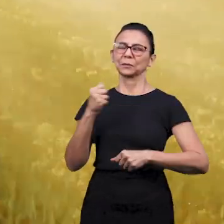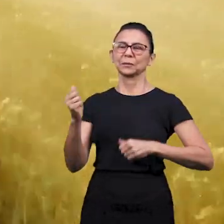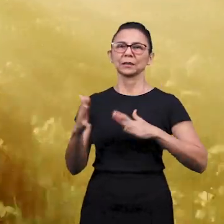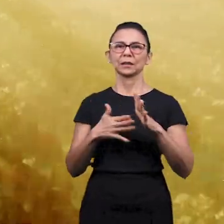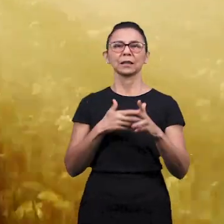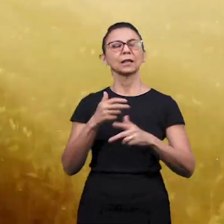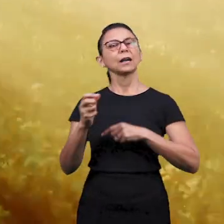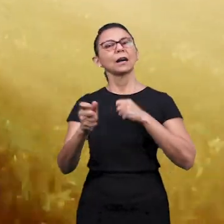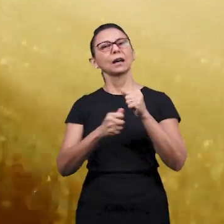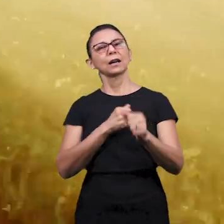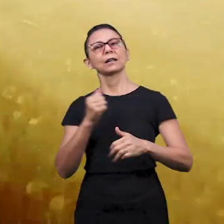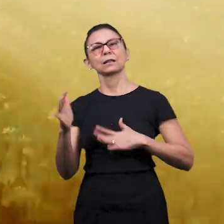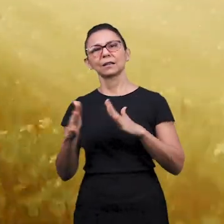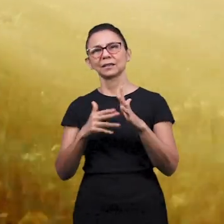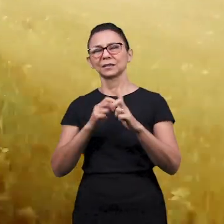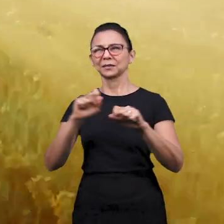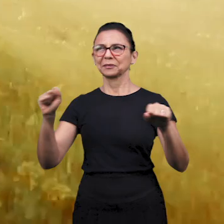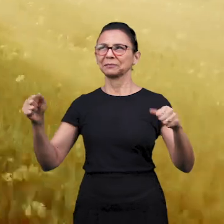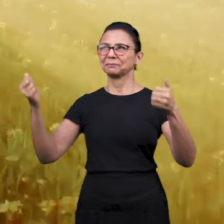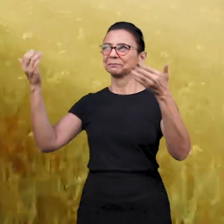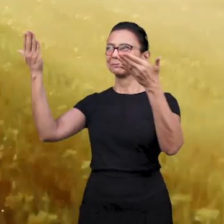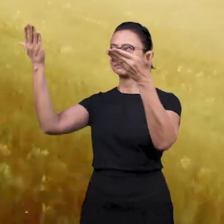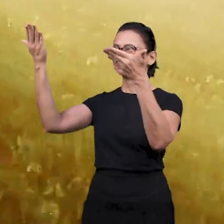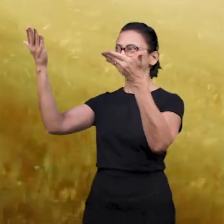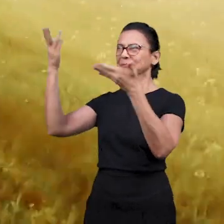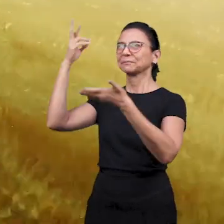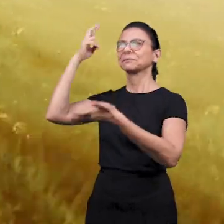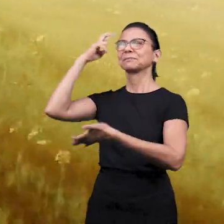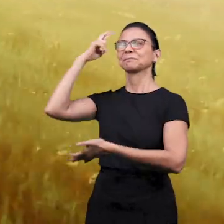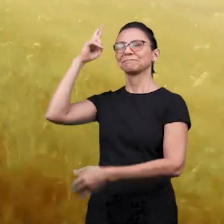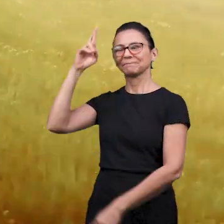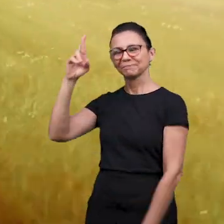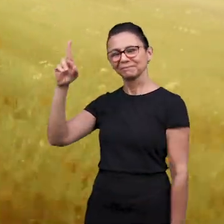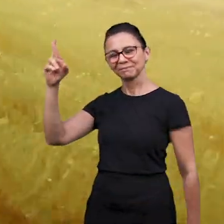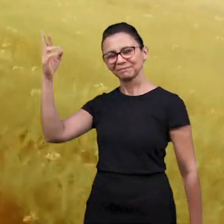Тебе, Господь, пою мою хвалу.